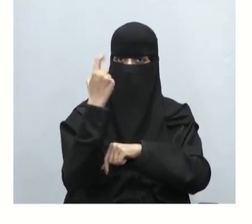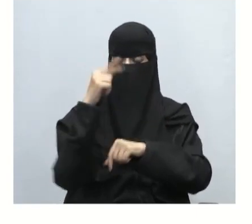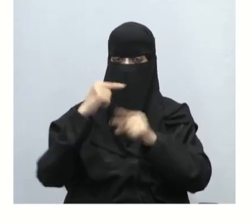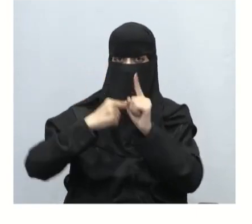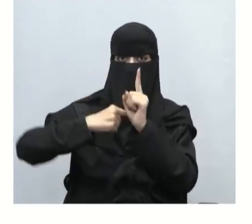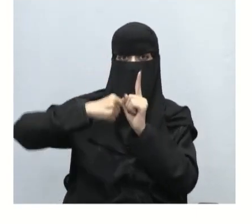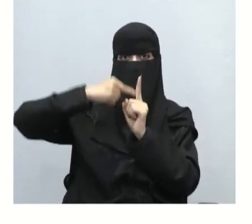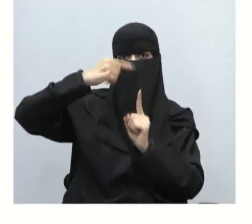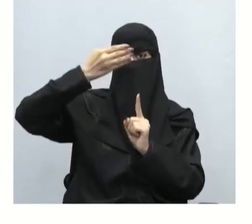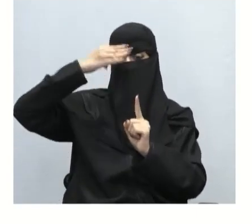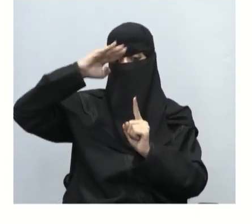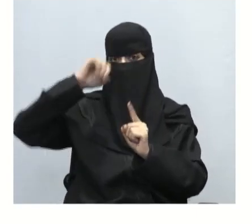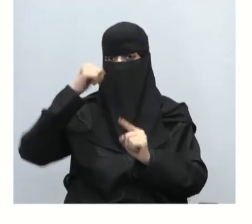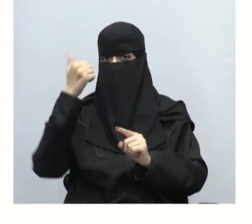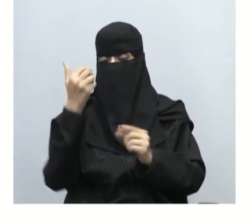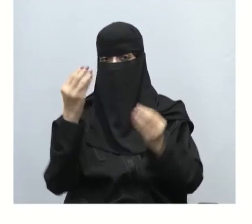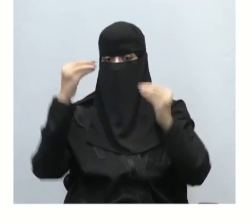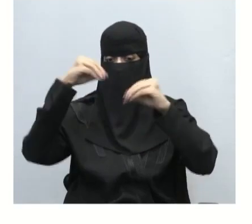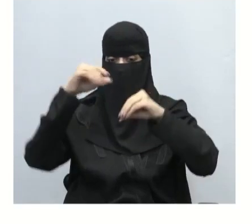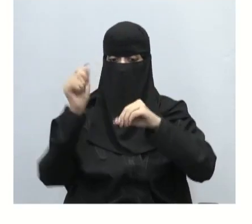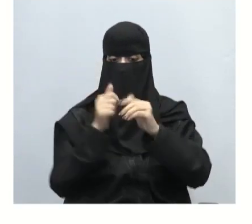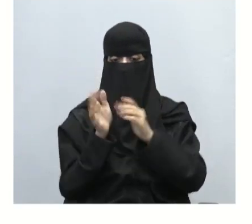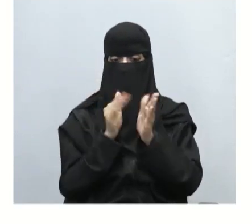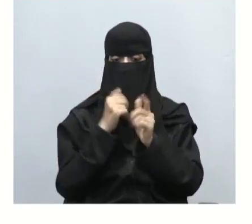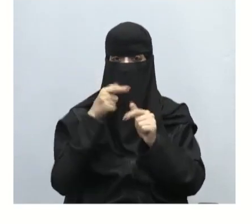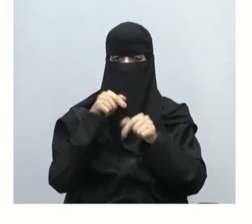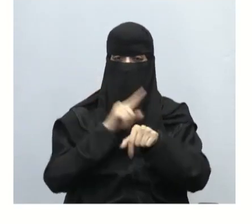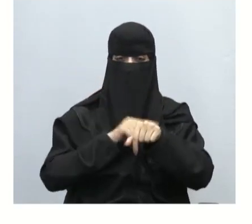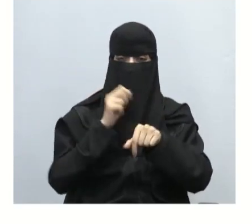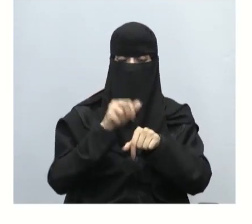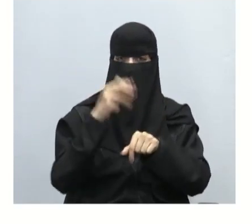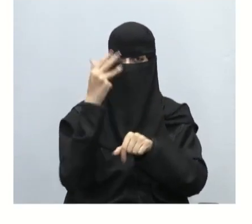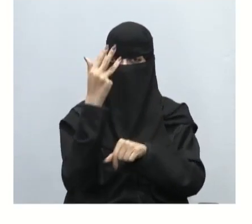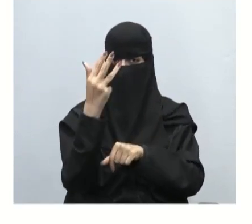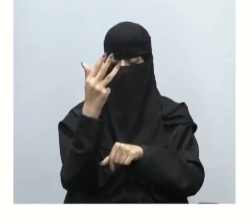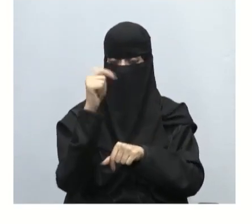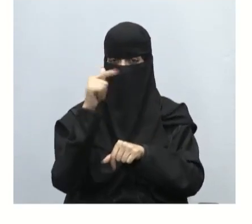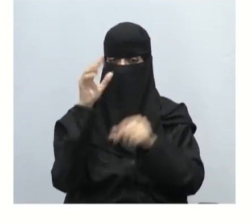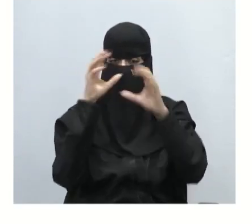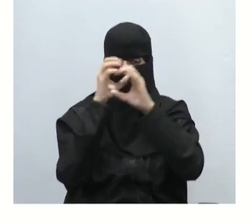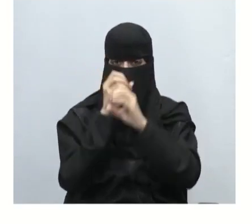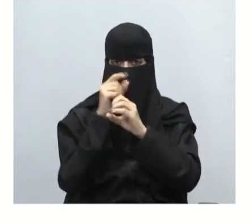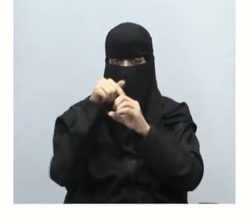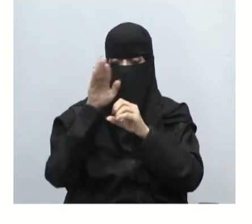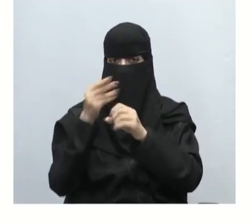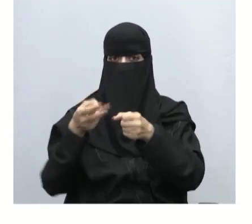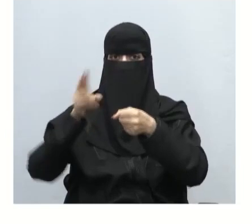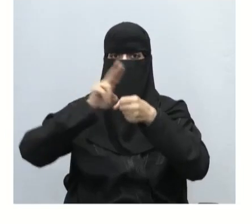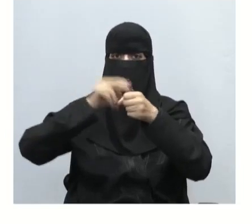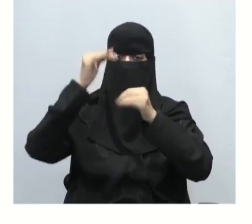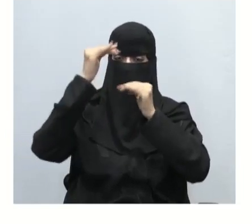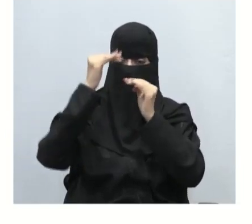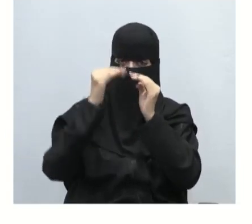ارتفع ارتفعت ست درجات سيليزيه وعند الساعه التاسعه ليلا عادت